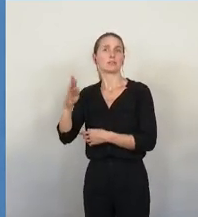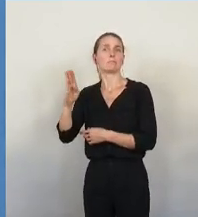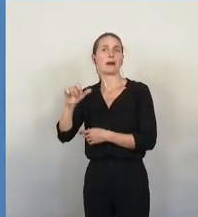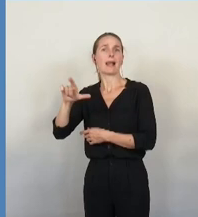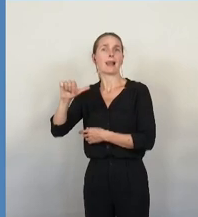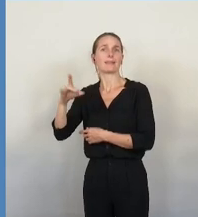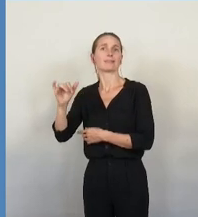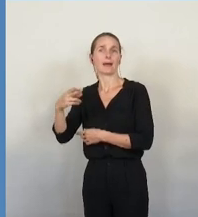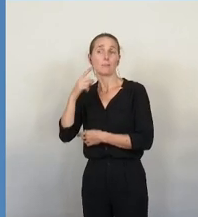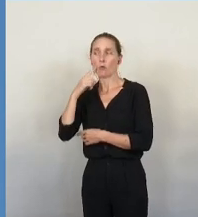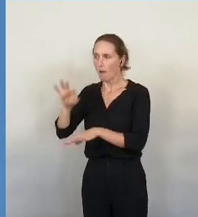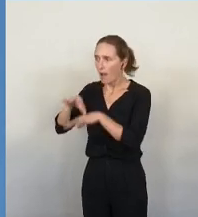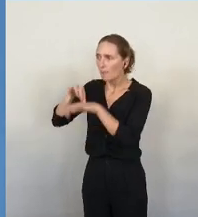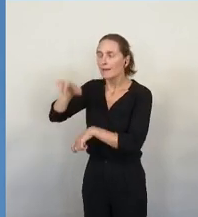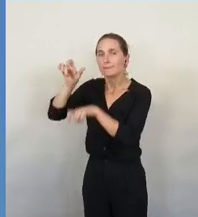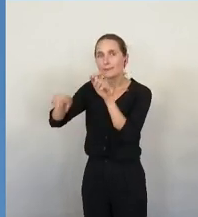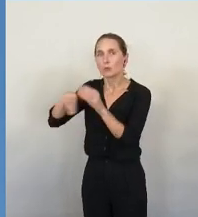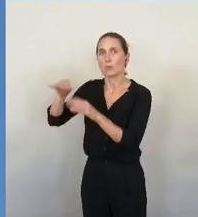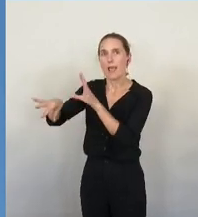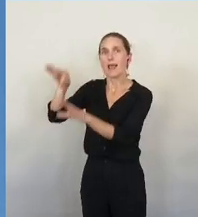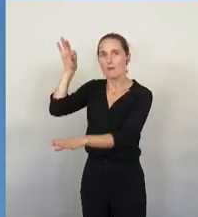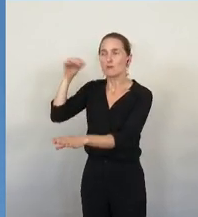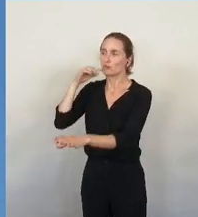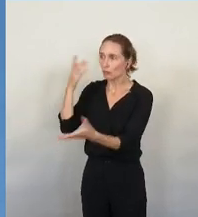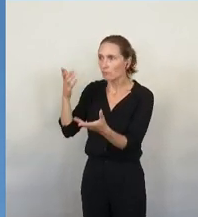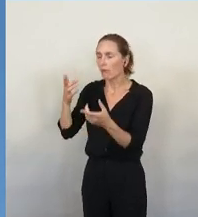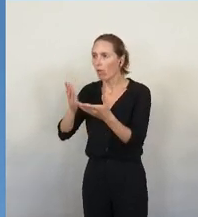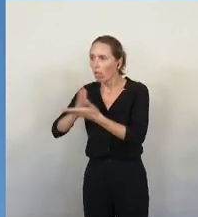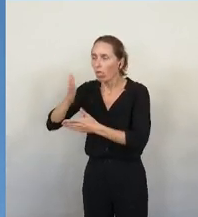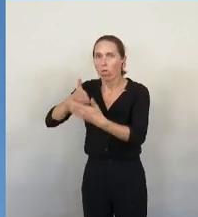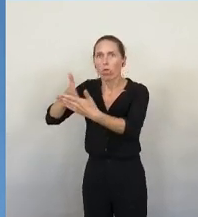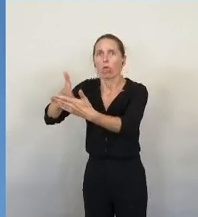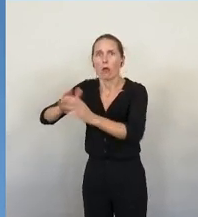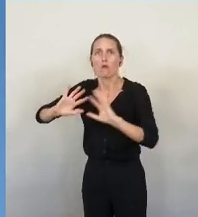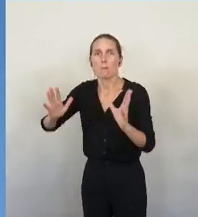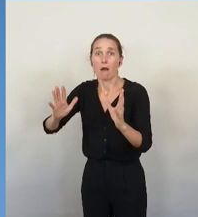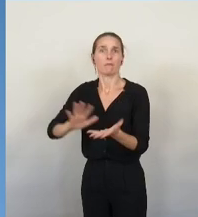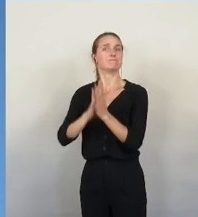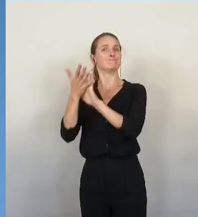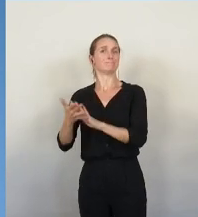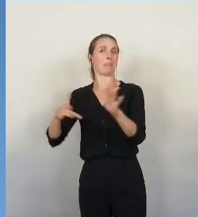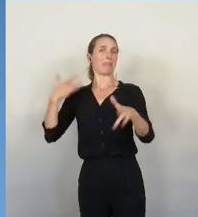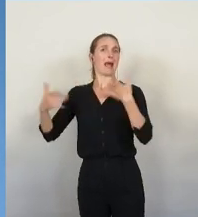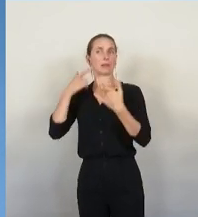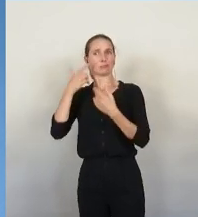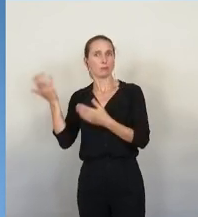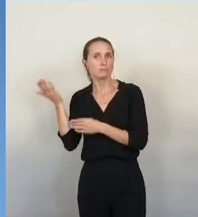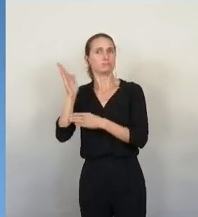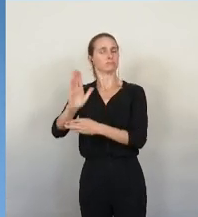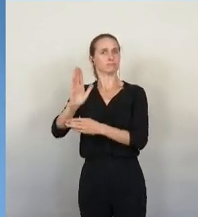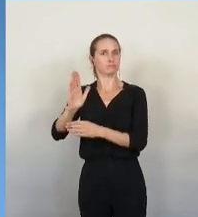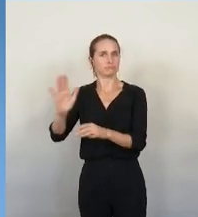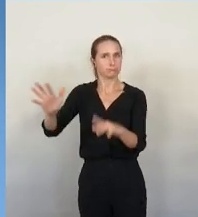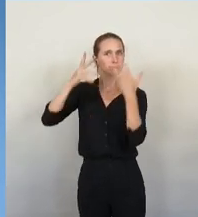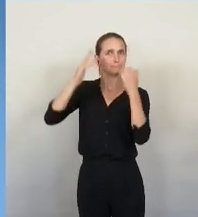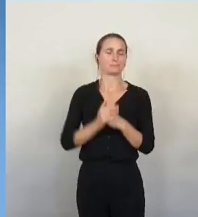sur la complexité des démarches dans une volonté d'inclusion numérique de toutes et tous les MDH sont aussi le lieu d'intervention des